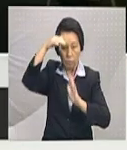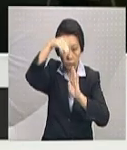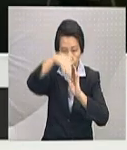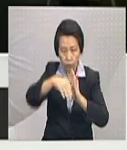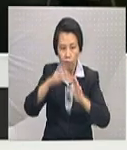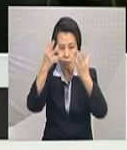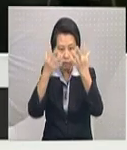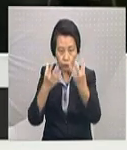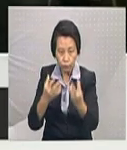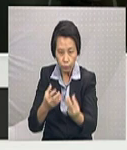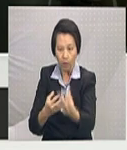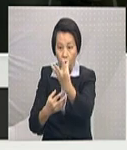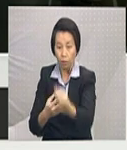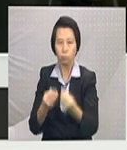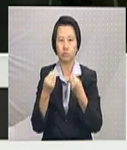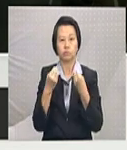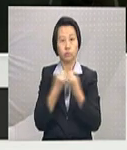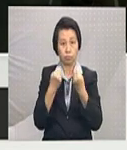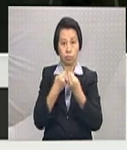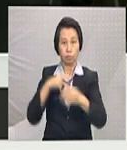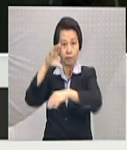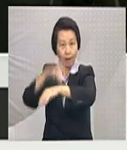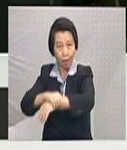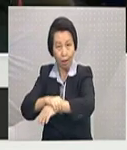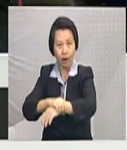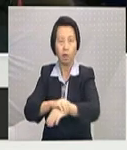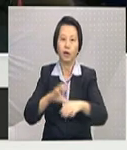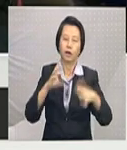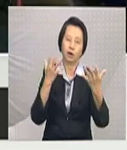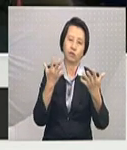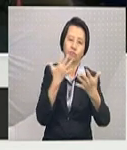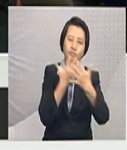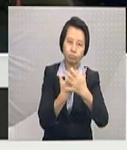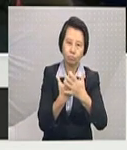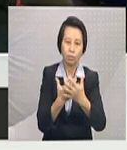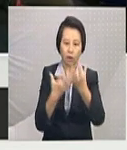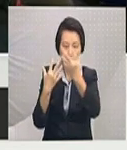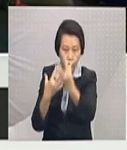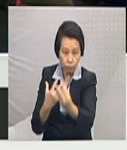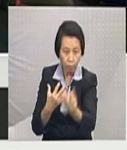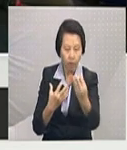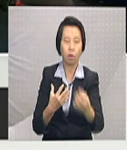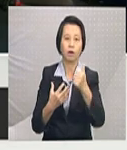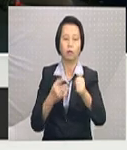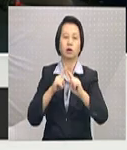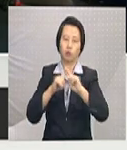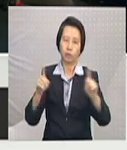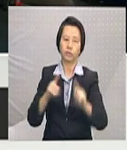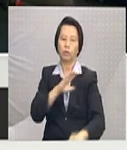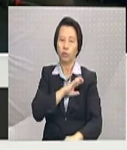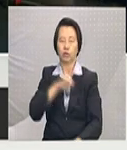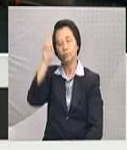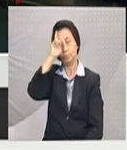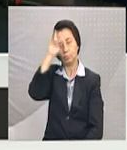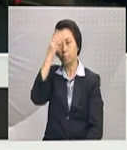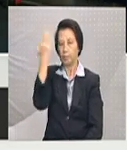saya sebutkan tadi dari segi jumlah yang ditahan dan sebagainya, tetapi pihak polis masih seperti